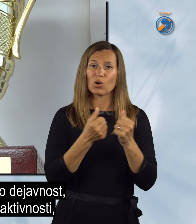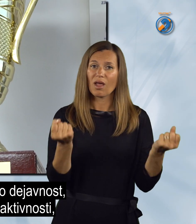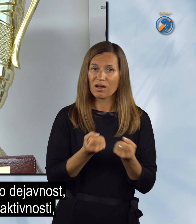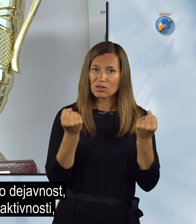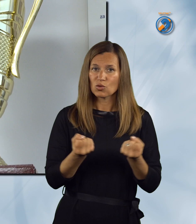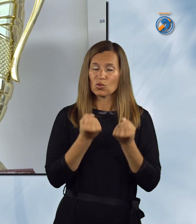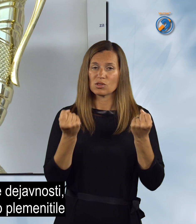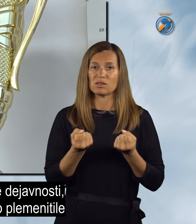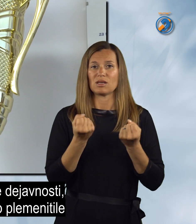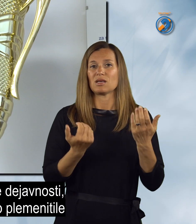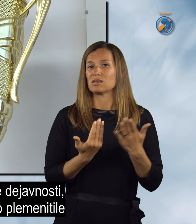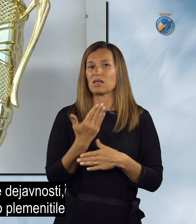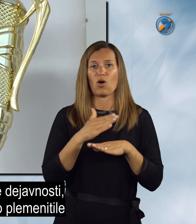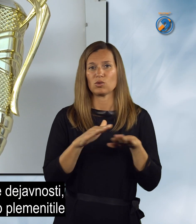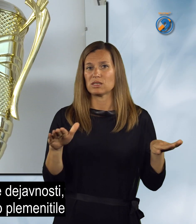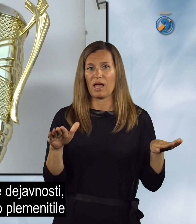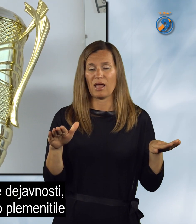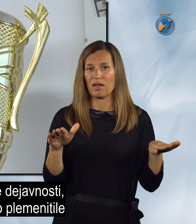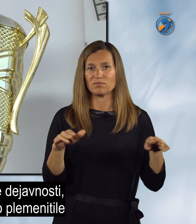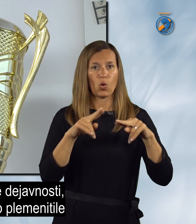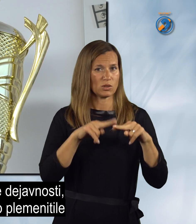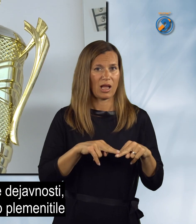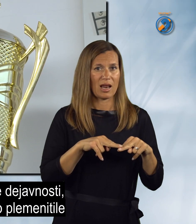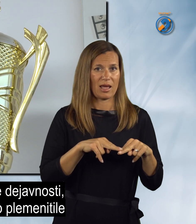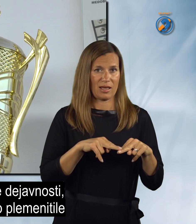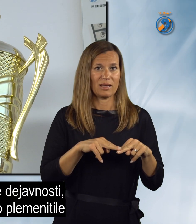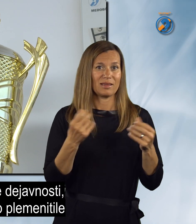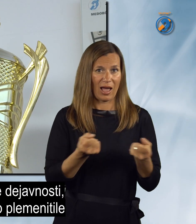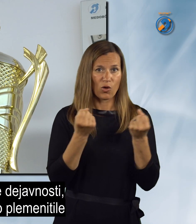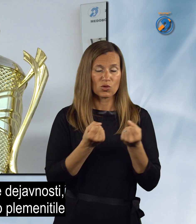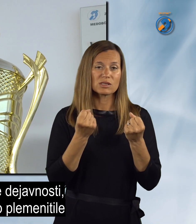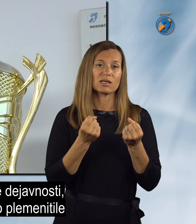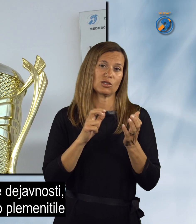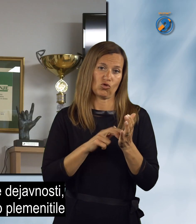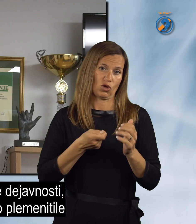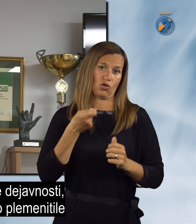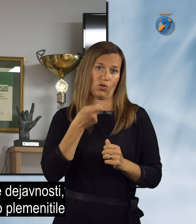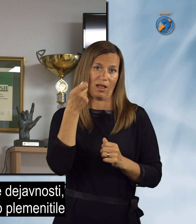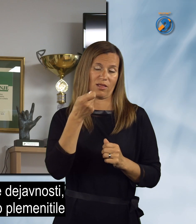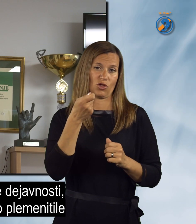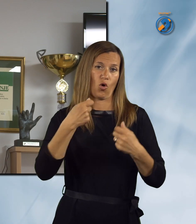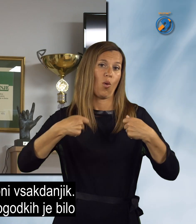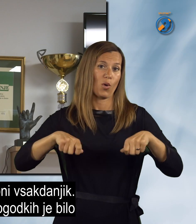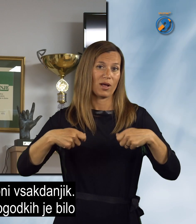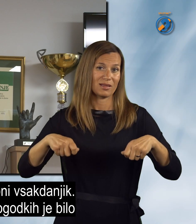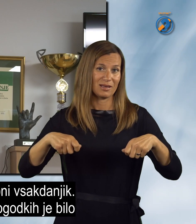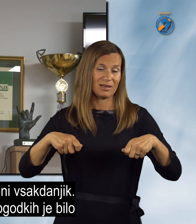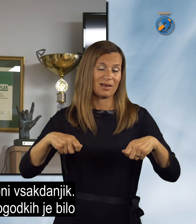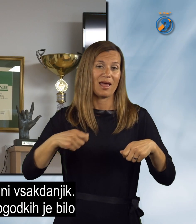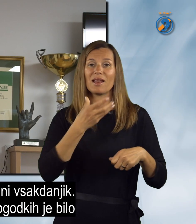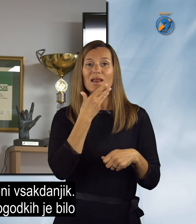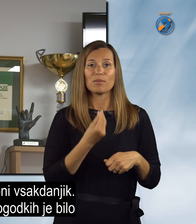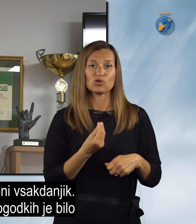športne aktivnosti, za vse ostale dejavnosti, ki so dodatno plemenitile